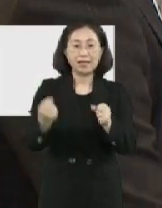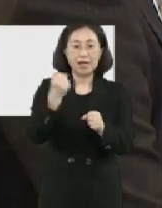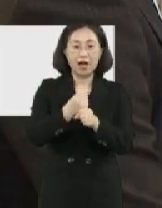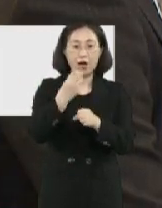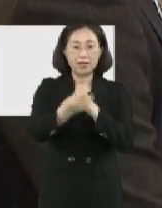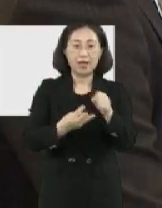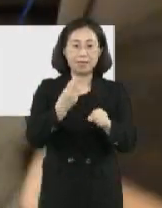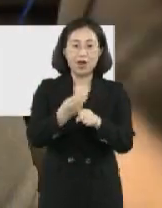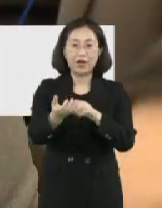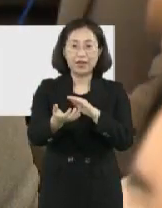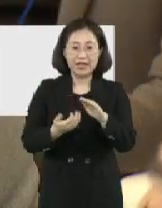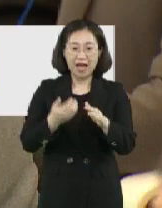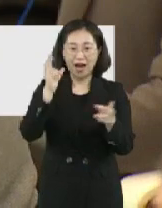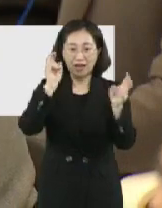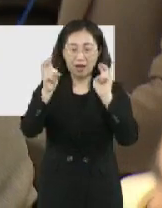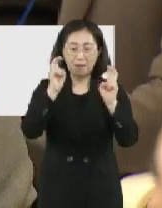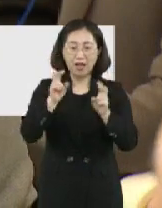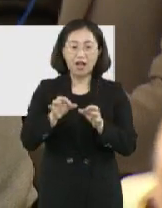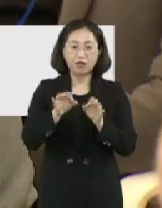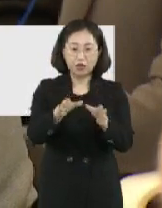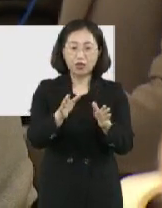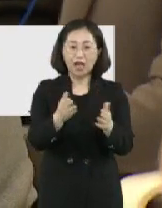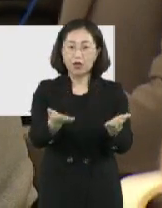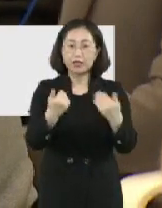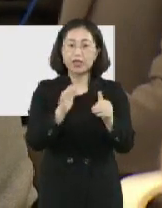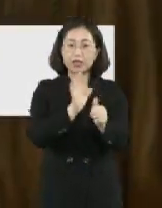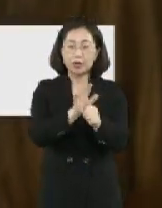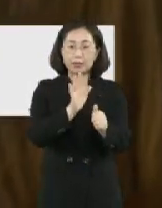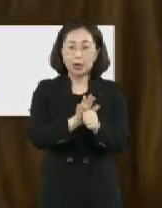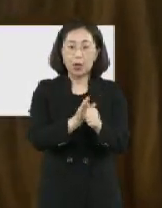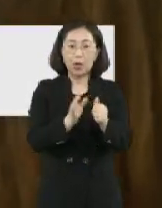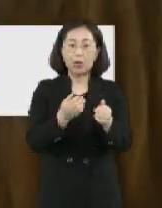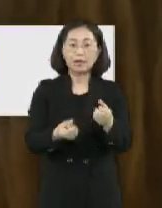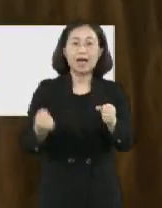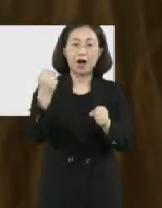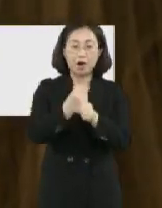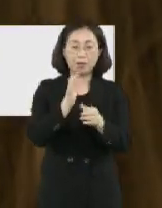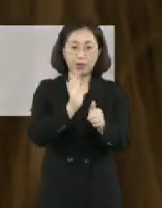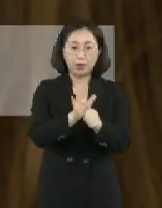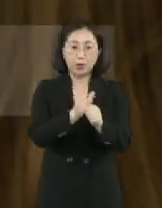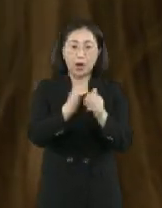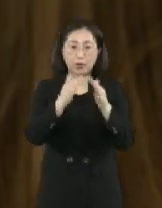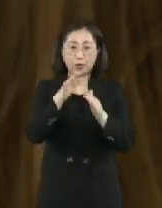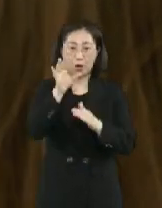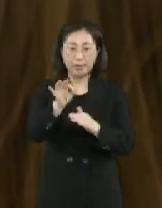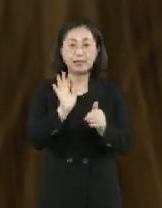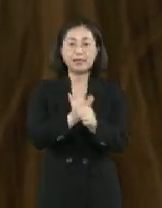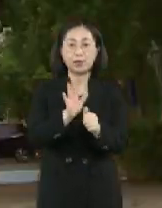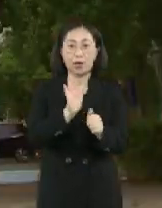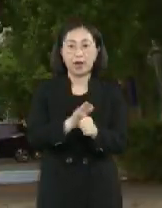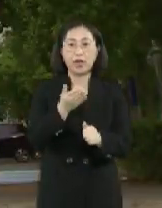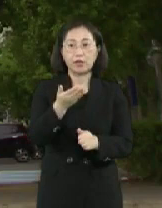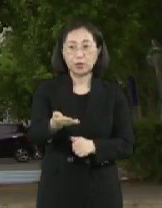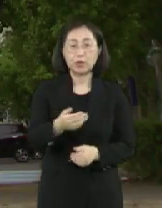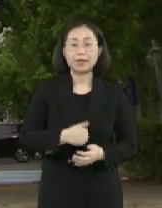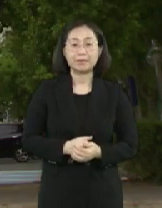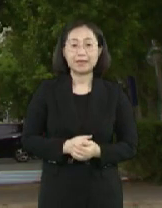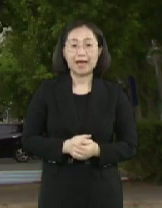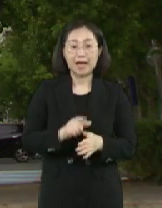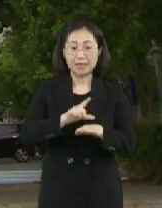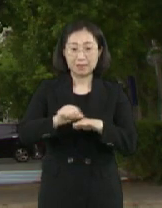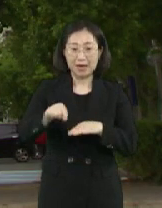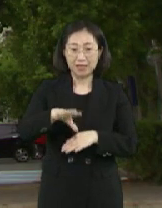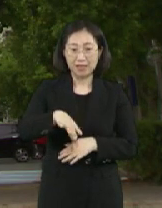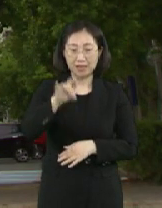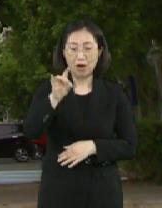차 이하 기업을 대상으로 투자 유치를 돕고 창업을 지원하며 주거비를 지원해 주는 곳입니다. 또 지방에는